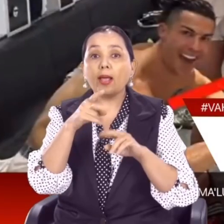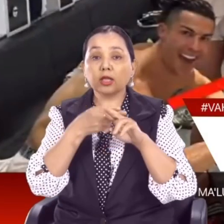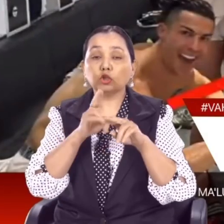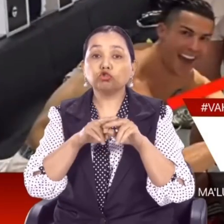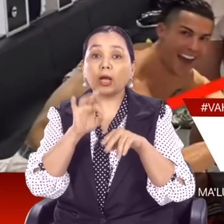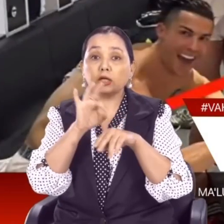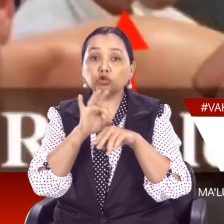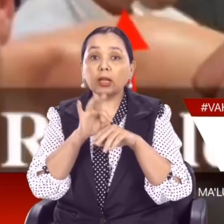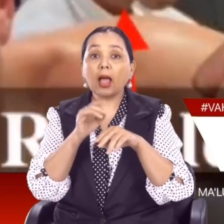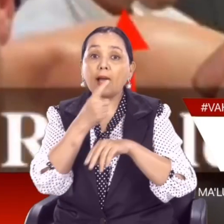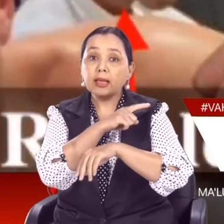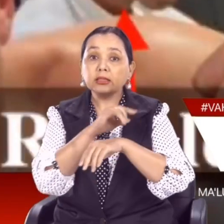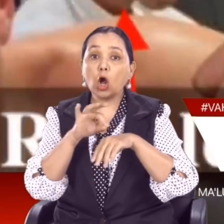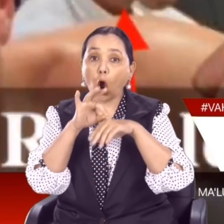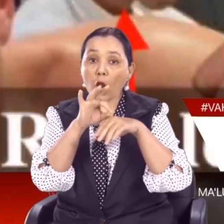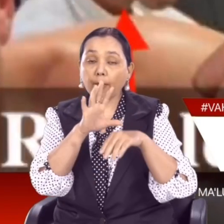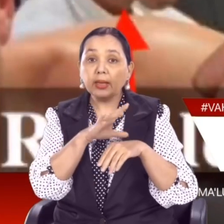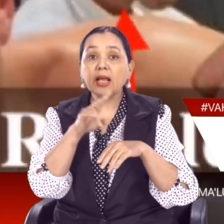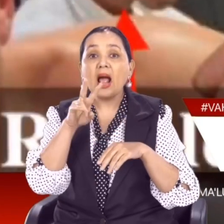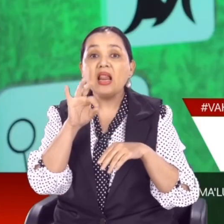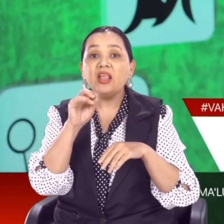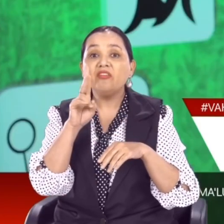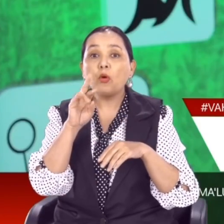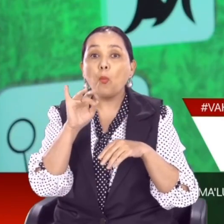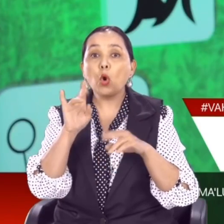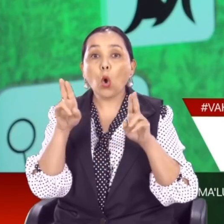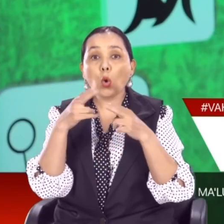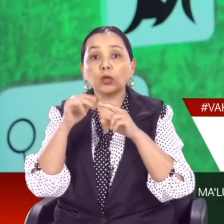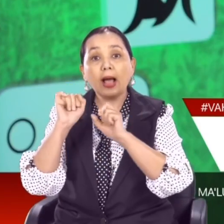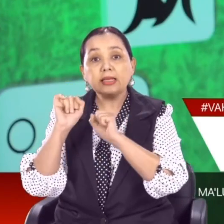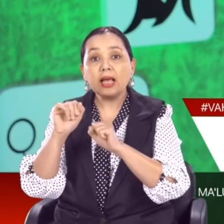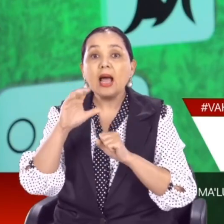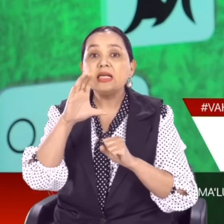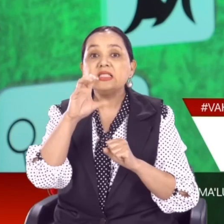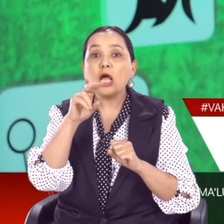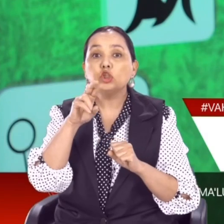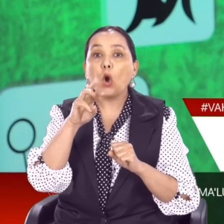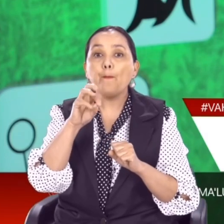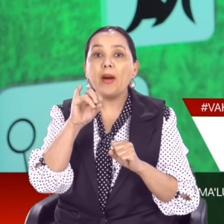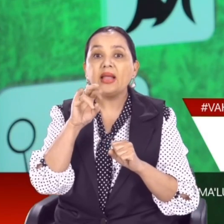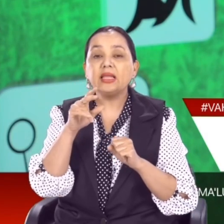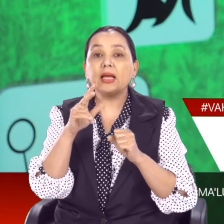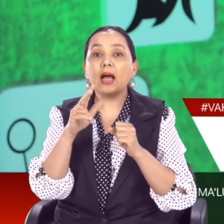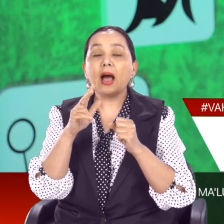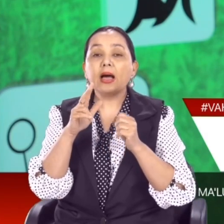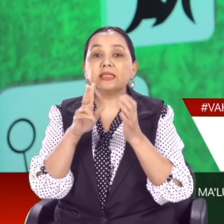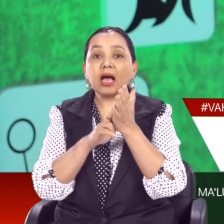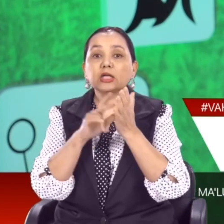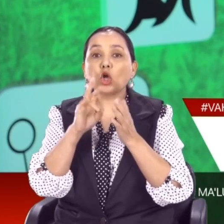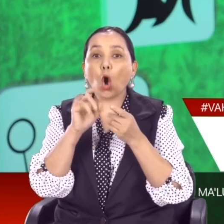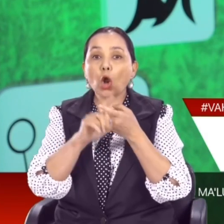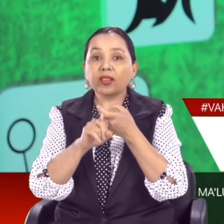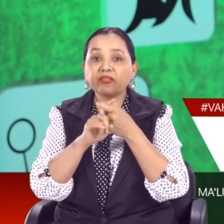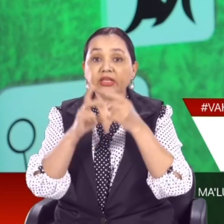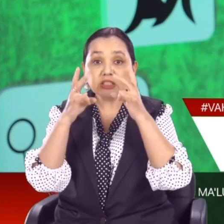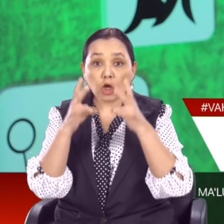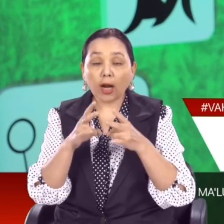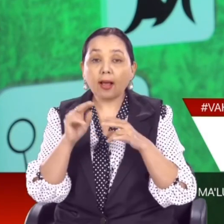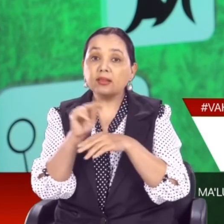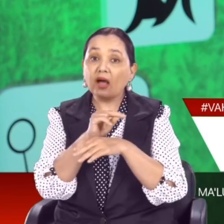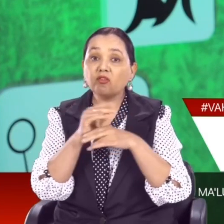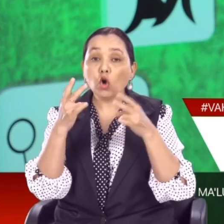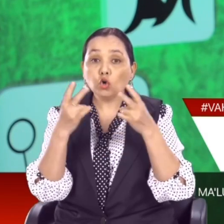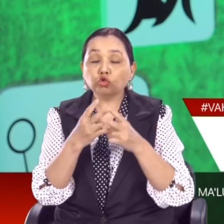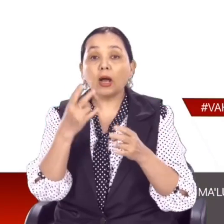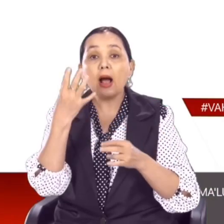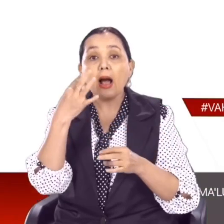ham xuddi shu tashxis bilan kasalxonaga olib ketilgan. Liverpool klubining hujumchisi Sadio Mane esa aksincha Senegalda koronavirusga